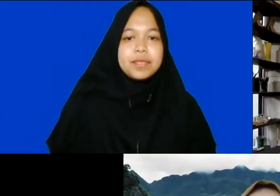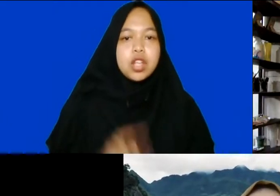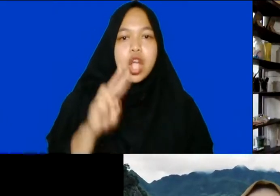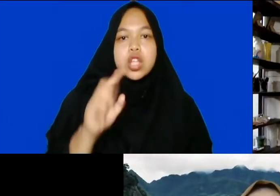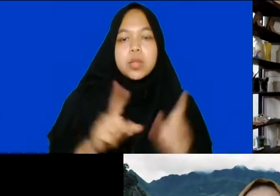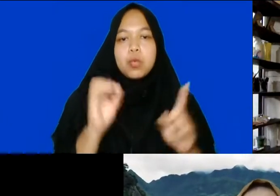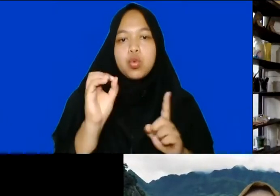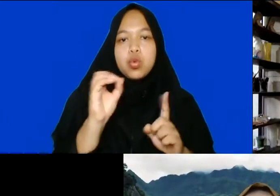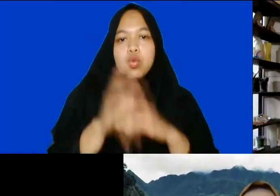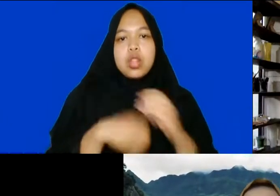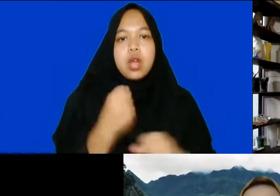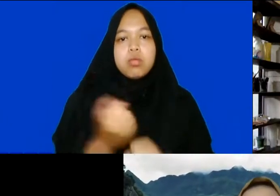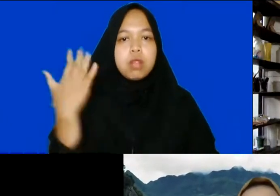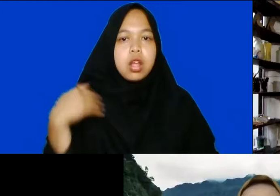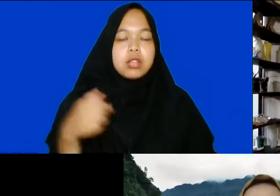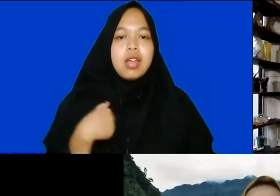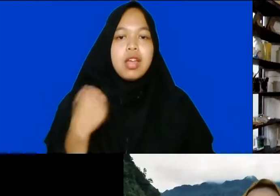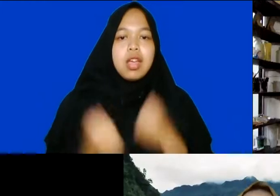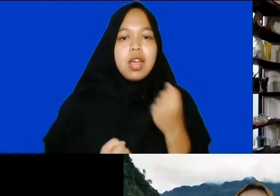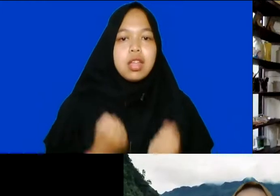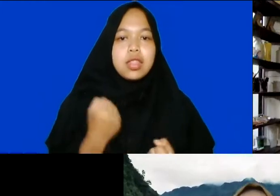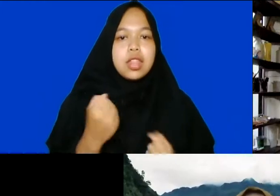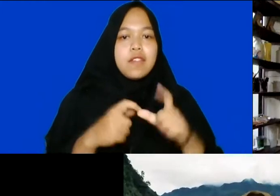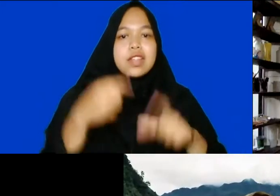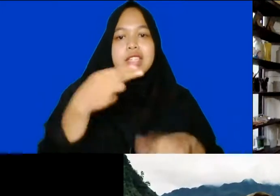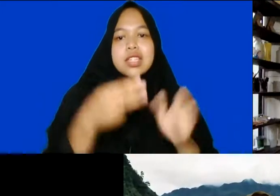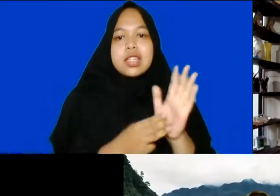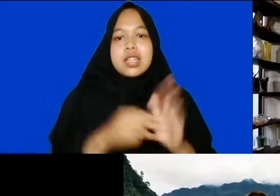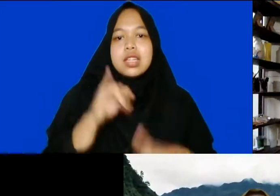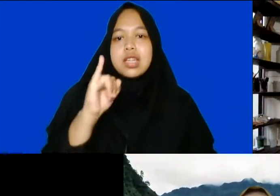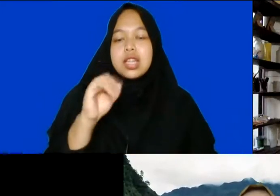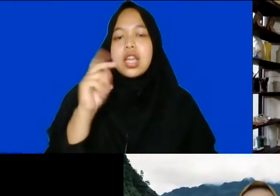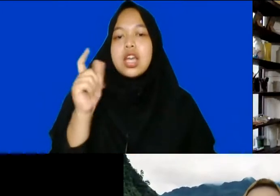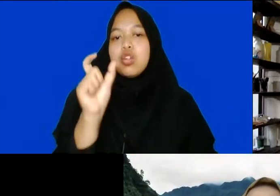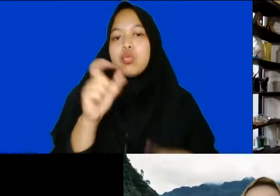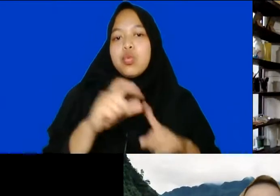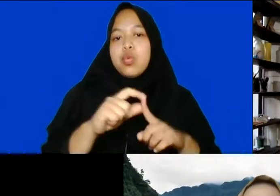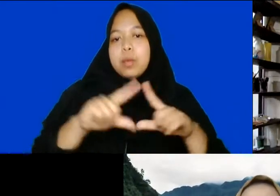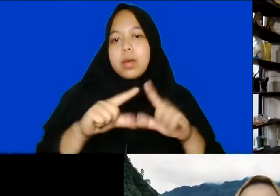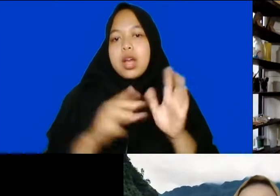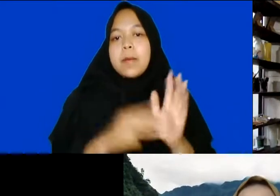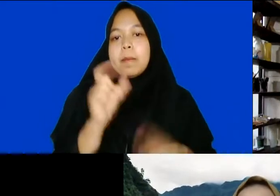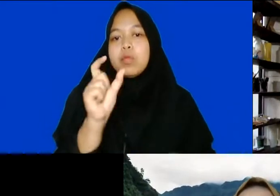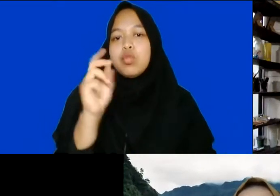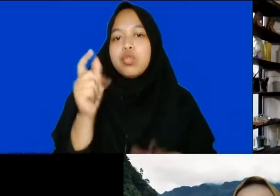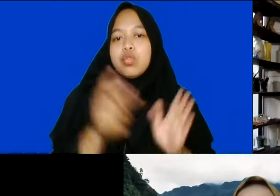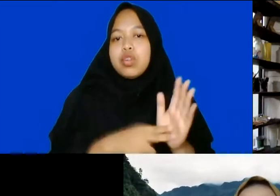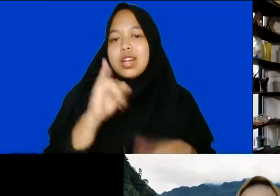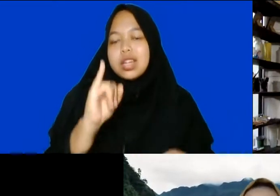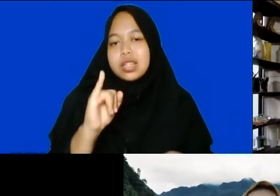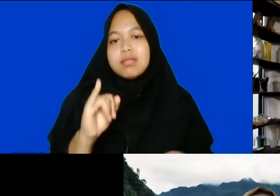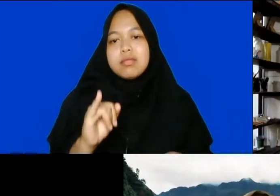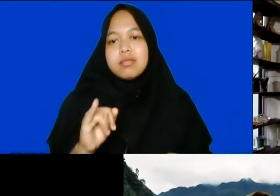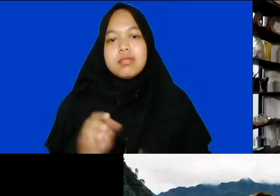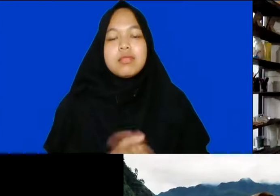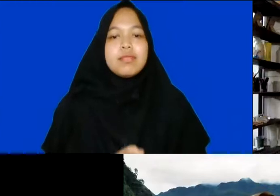ini belakangan ini saya itu aktif di seni rupa murni sebagai seniman multimedia ya